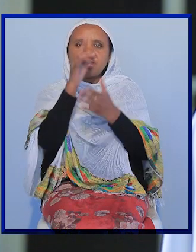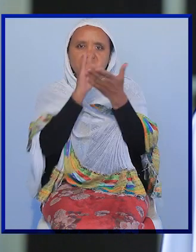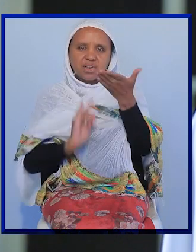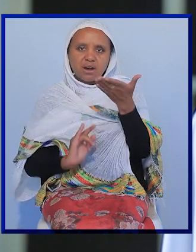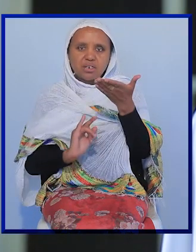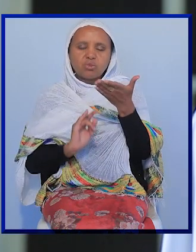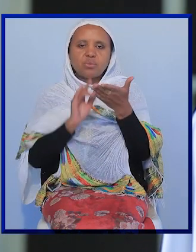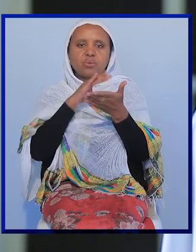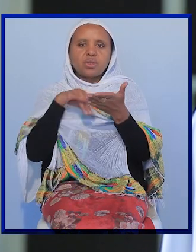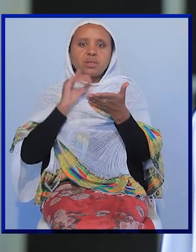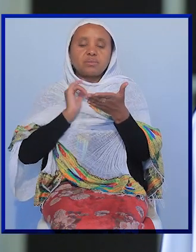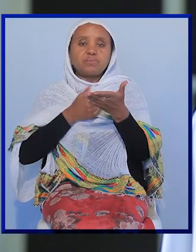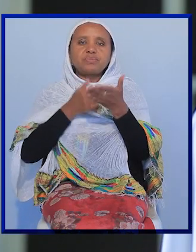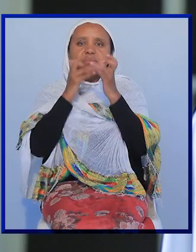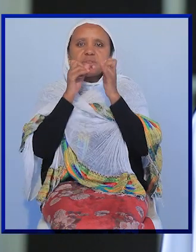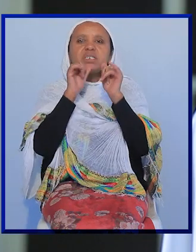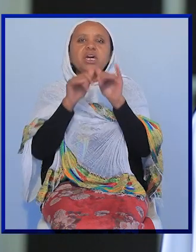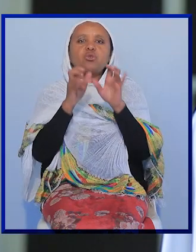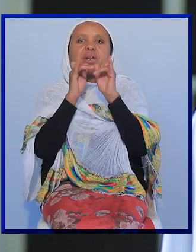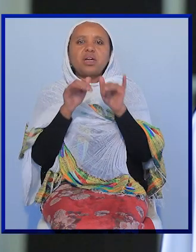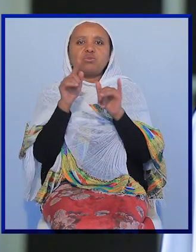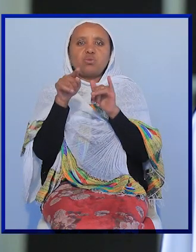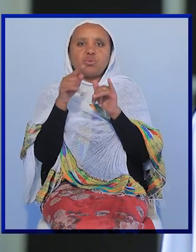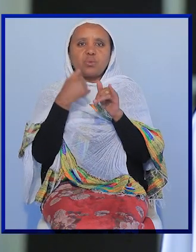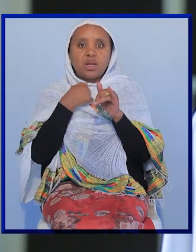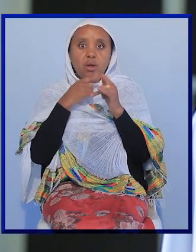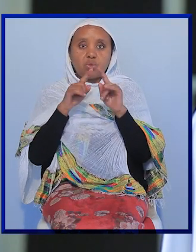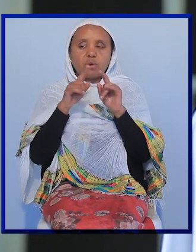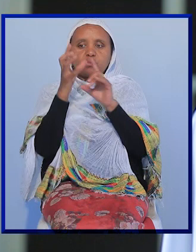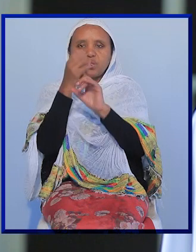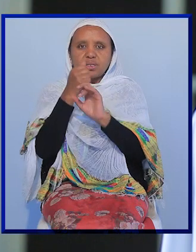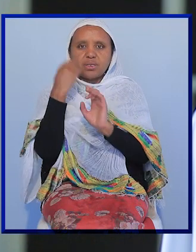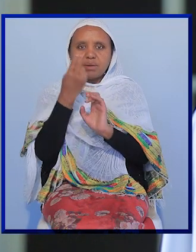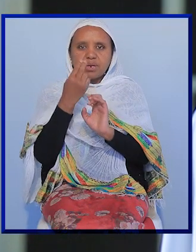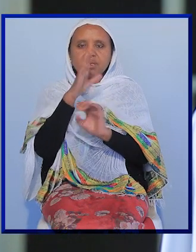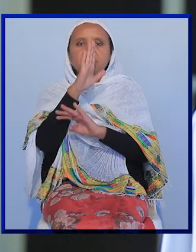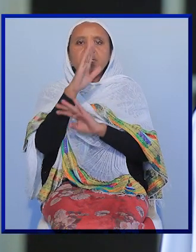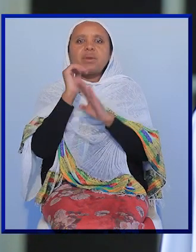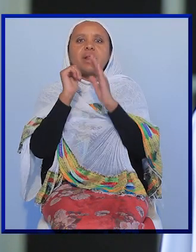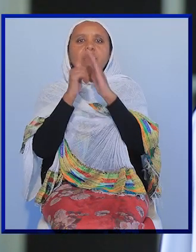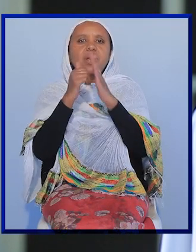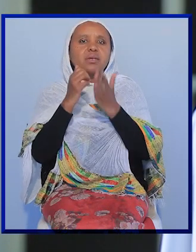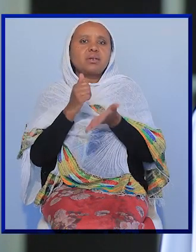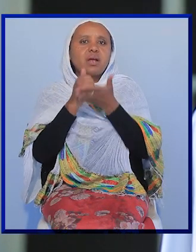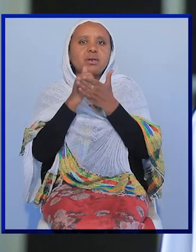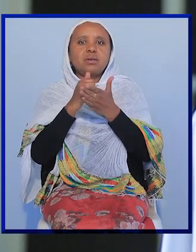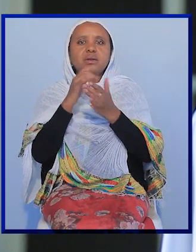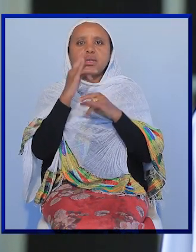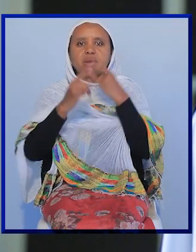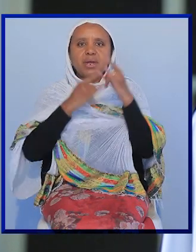የዘረዘርናቸው ረድኤታቸው በረከታቸው ከእኛ ጋር ይሁን። እነርሱን ይዘን እነርሱን ተመክተን እንዳንረግፍ እግዚአብሔር አምላክ ይርዳል። ከዘመነ